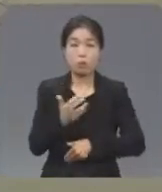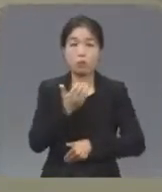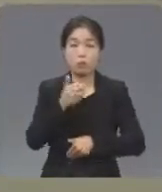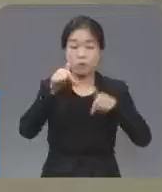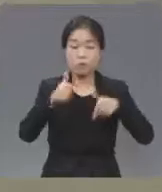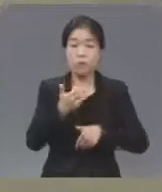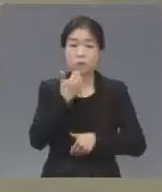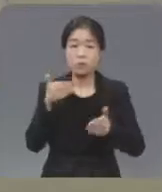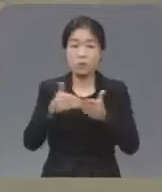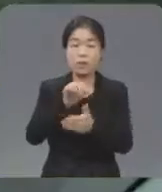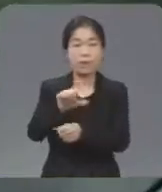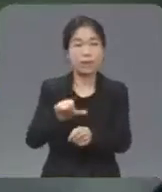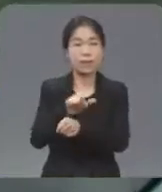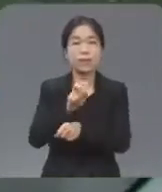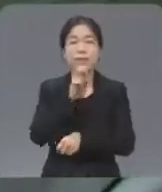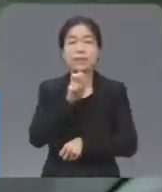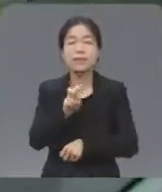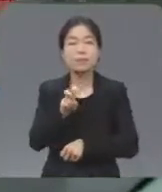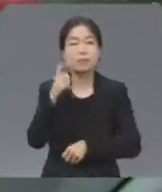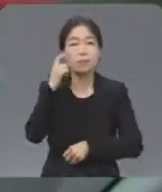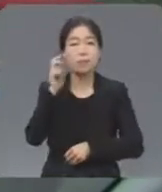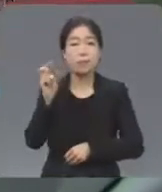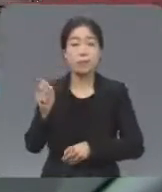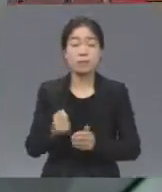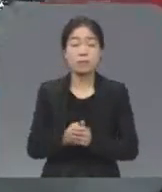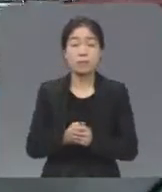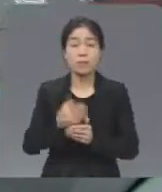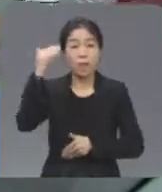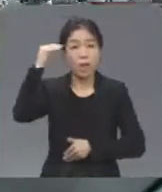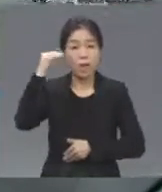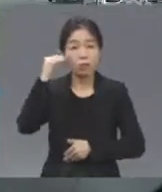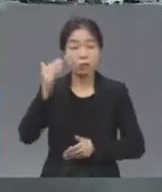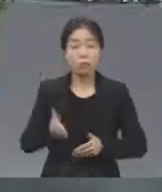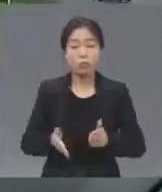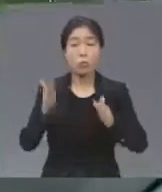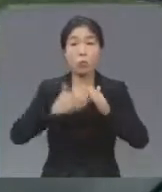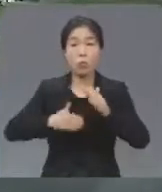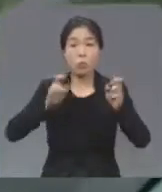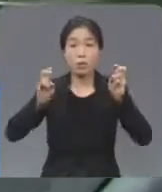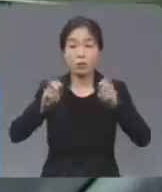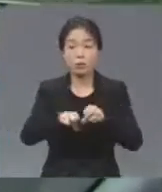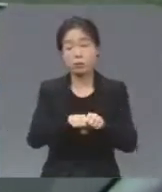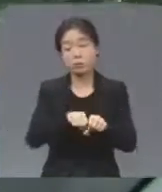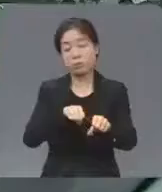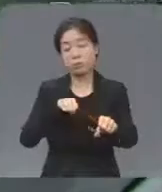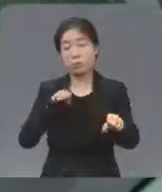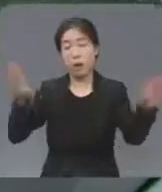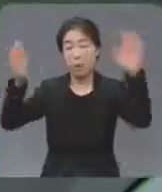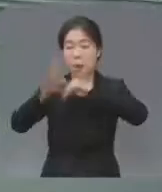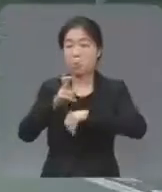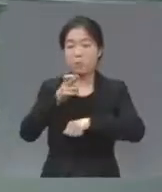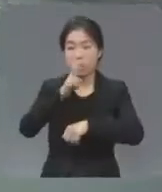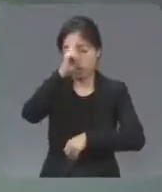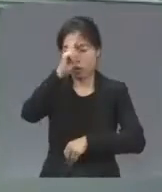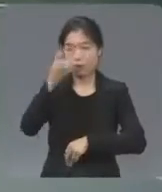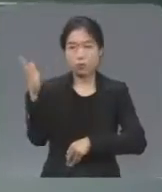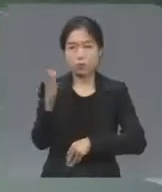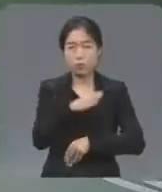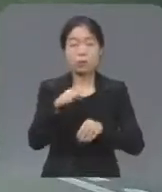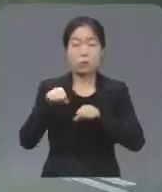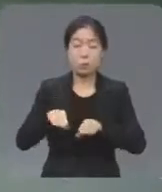5시간 20분이 걸릴 것으로 예상됩니다 한국도로공사는 귀경길 정체가 자정을 지나 해소될 것으로